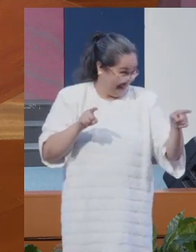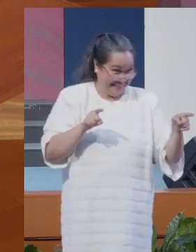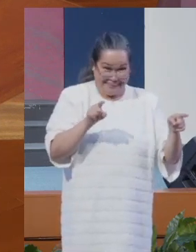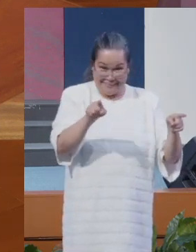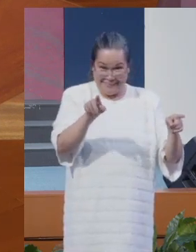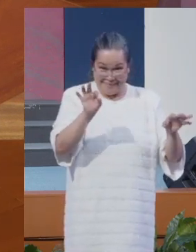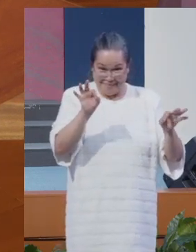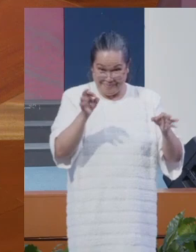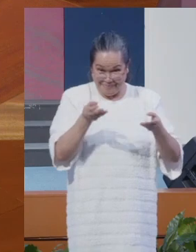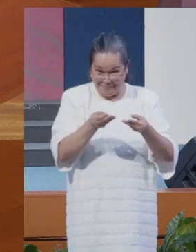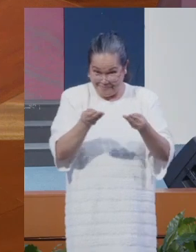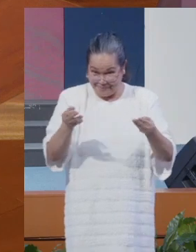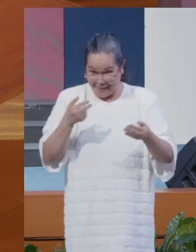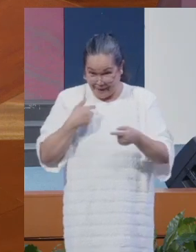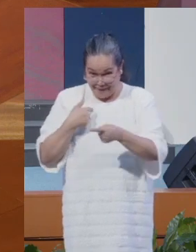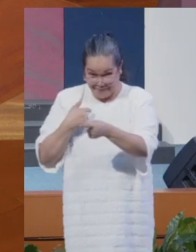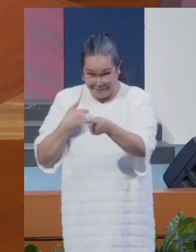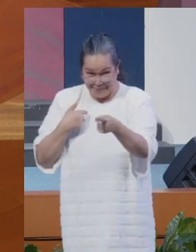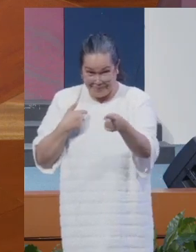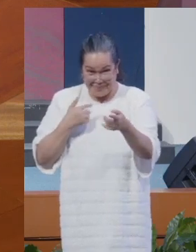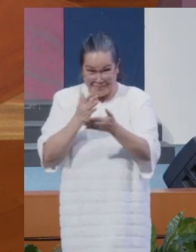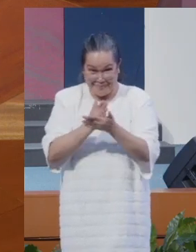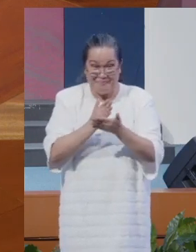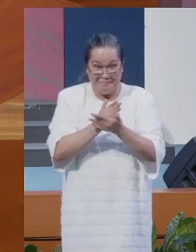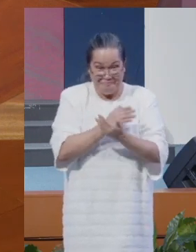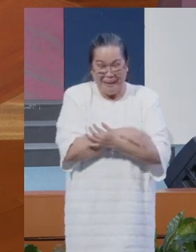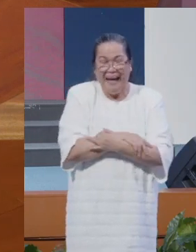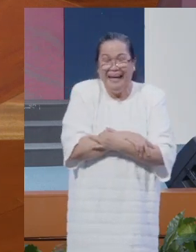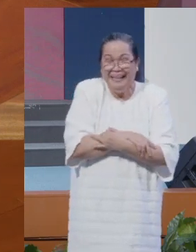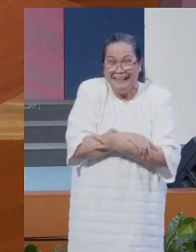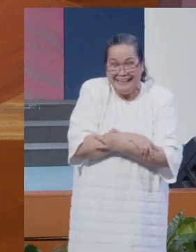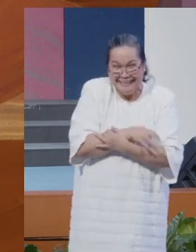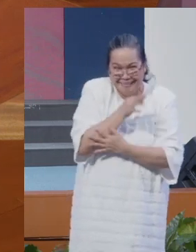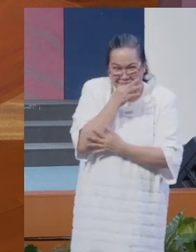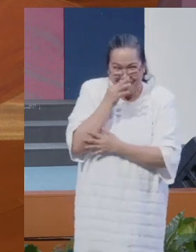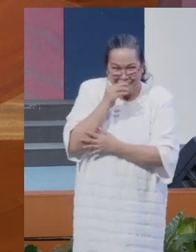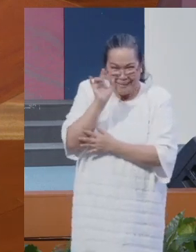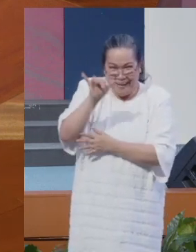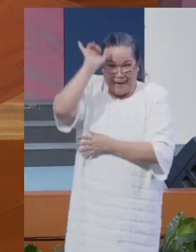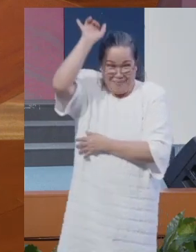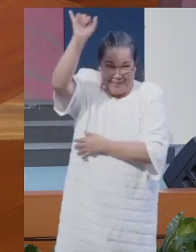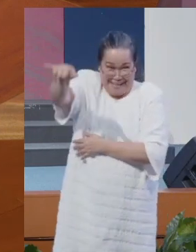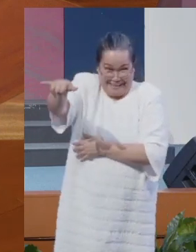Na ibinigay sa inyo. Lahat ba kayo meron? Ang wala nito, absent